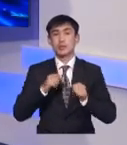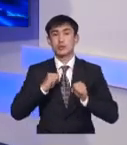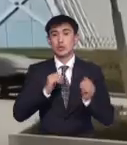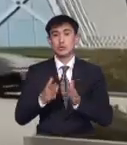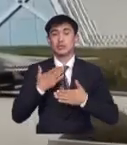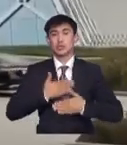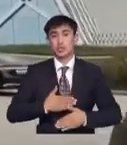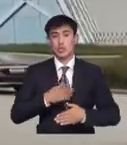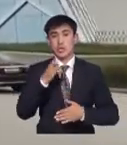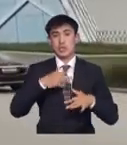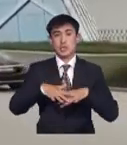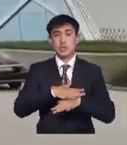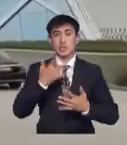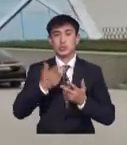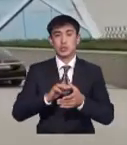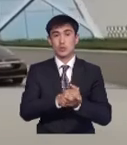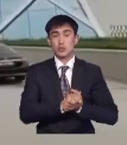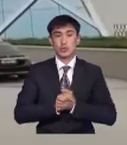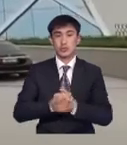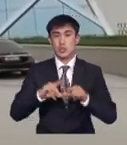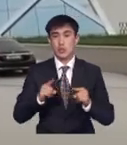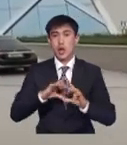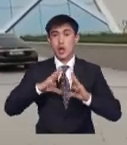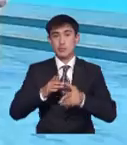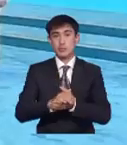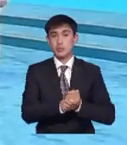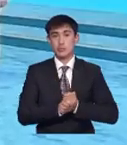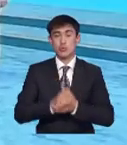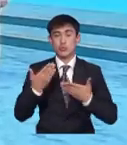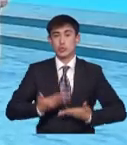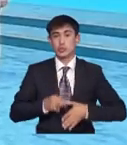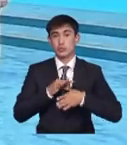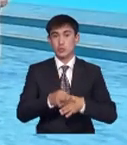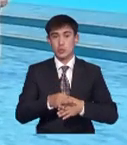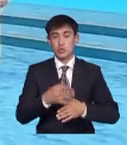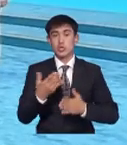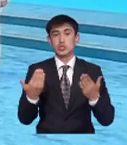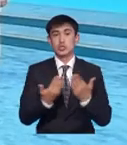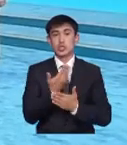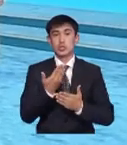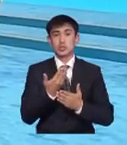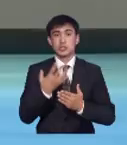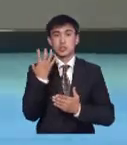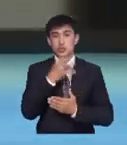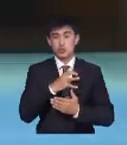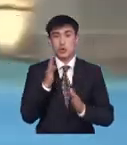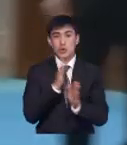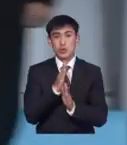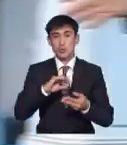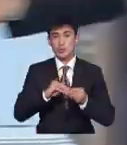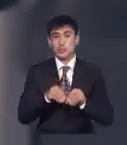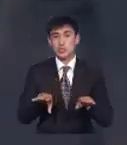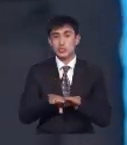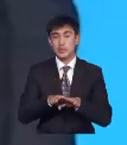пен тыныштық, елдер арасында татулықты дәріптеп, әлемді бейбіт өмірге жетелеу. Одан соң жаһандық жылыну, экологиялық мәселелер